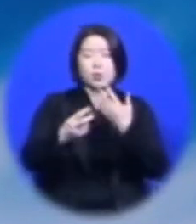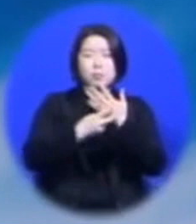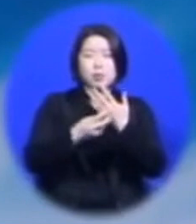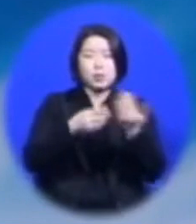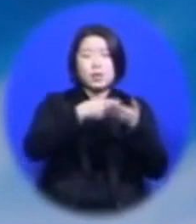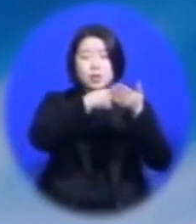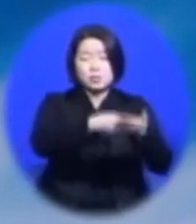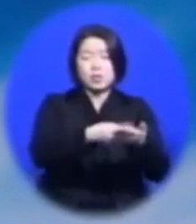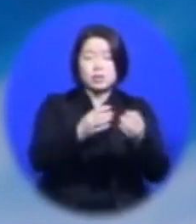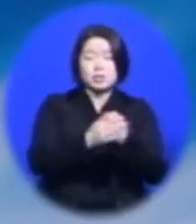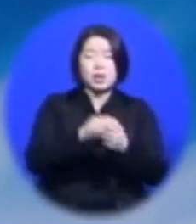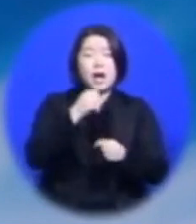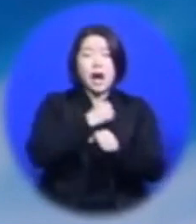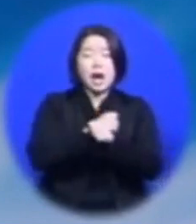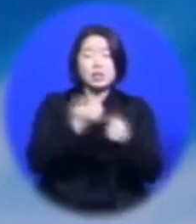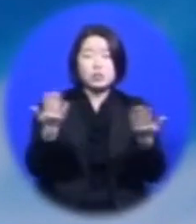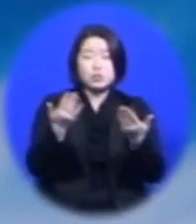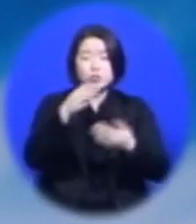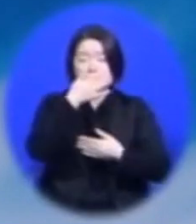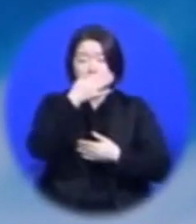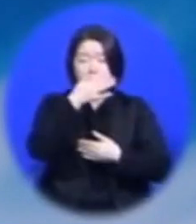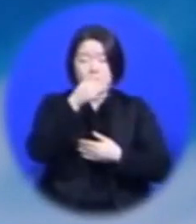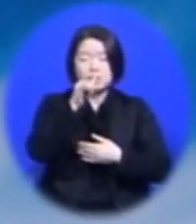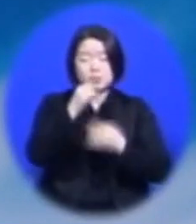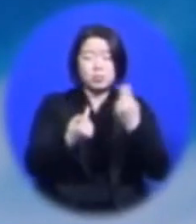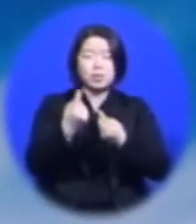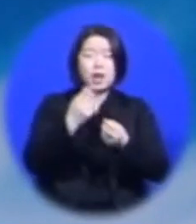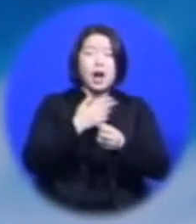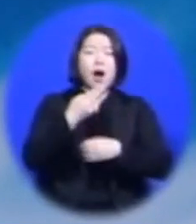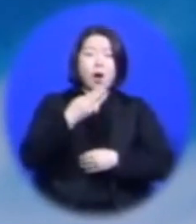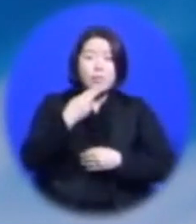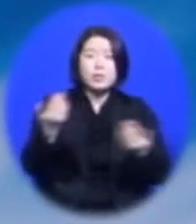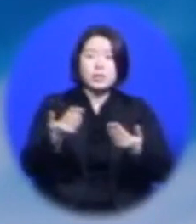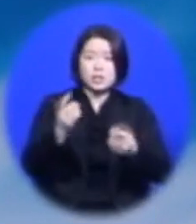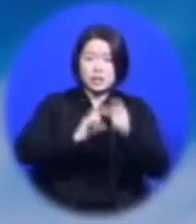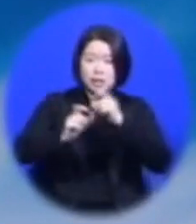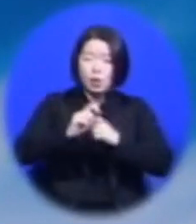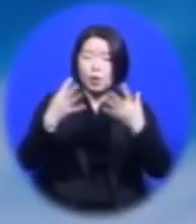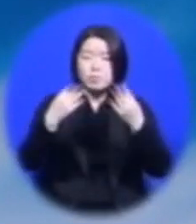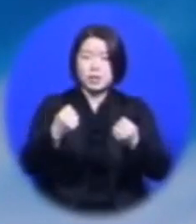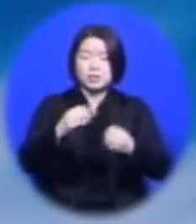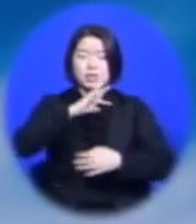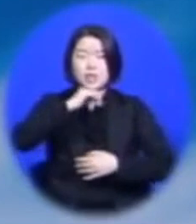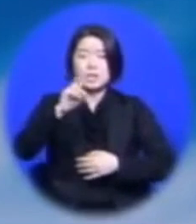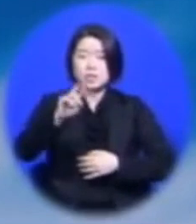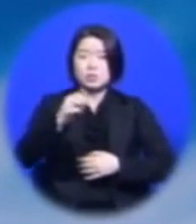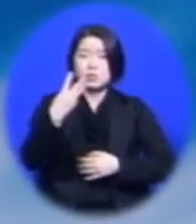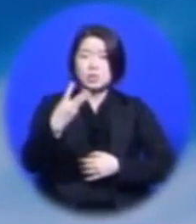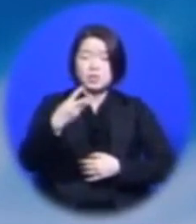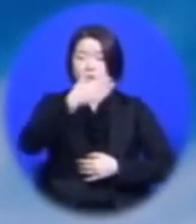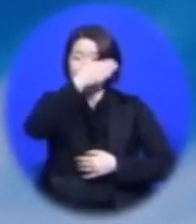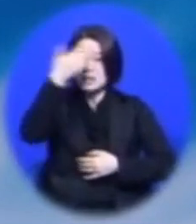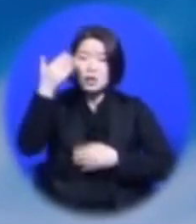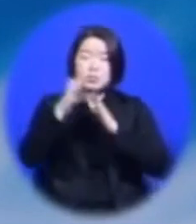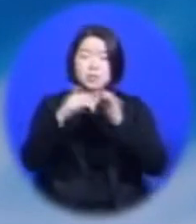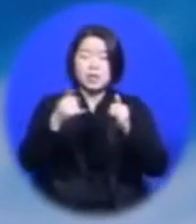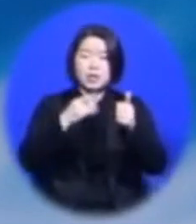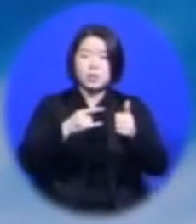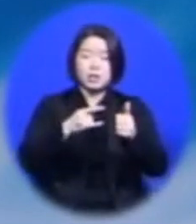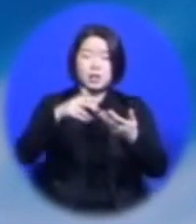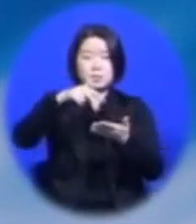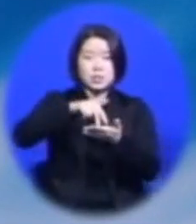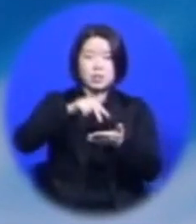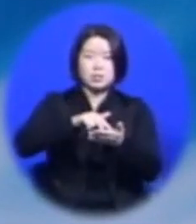할 수 있는 것보다 할 수 없는 게 더 많았어요. 이 23살 청년에게 있어서는 이건 정말